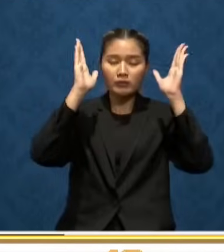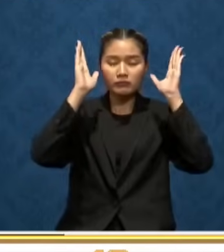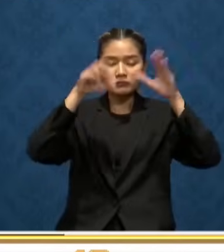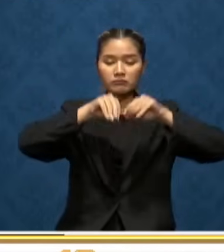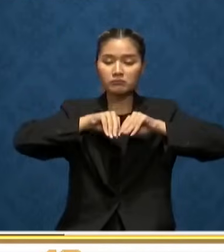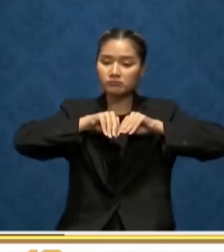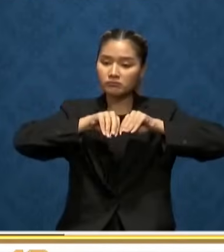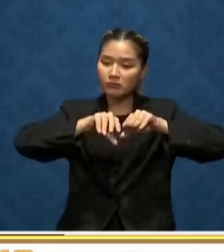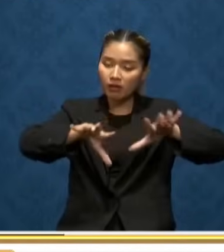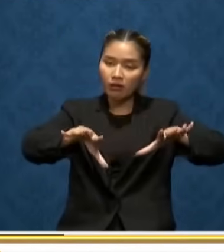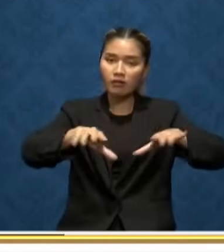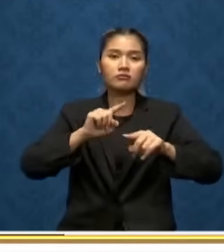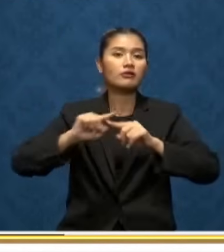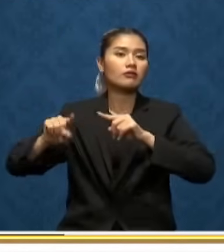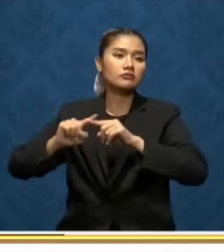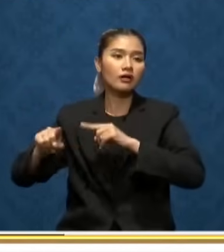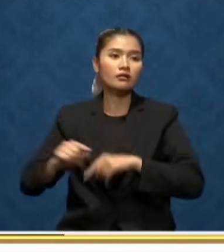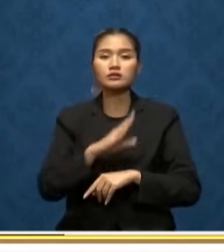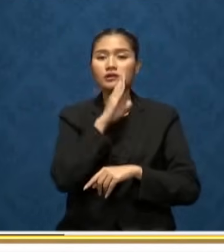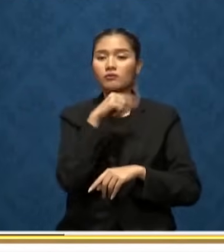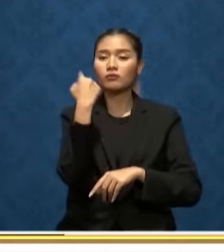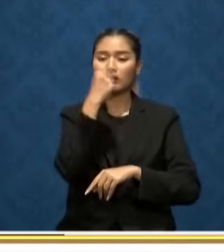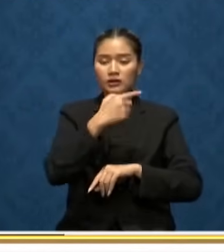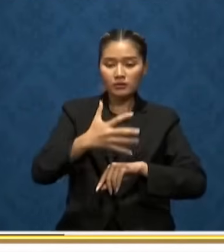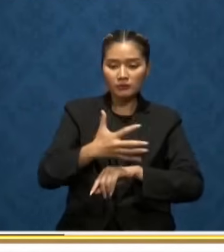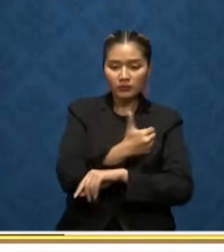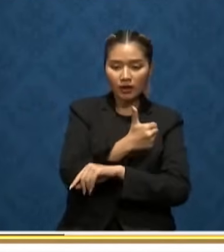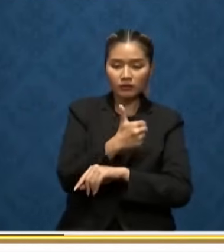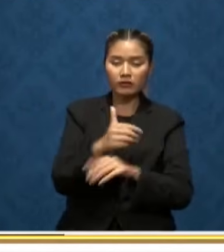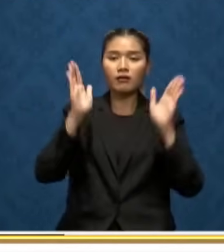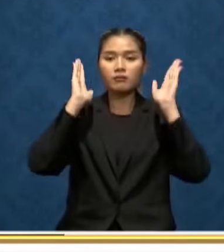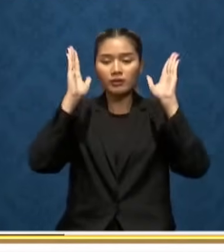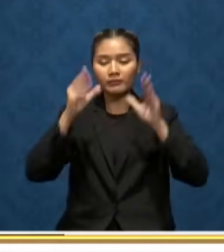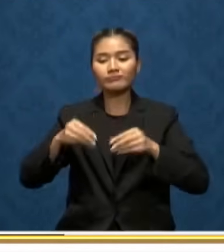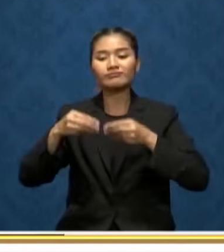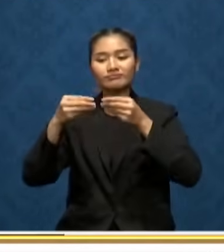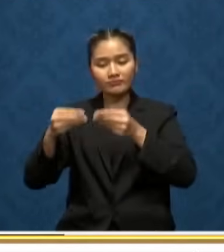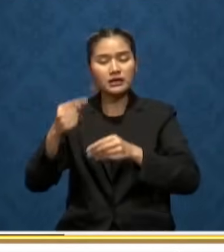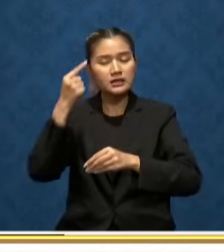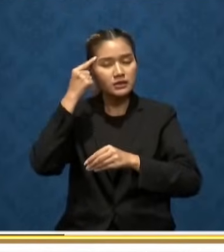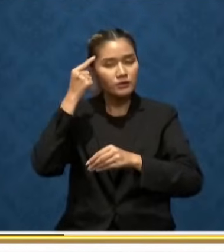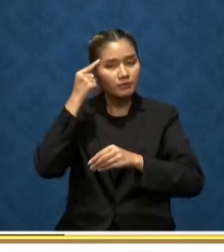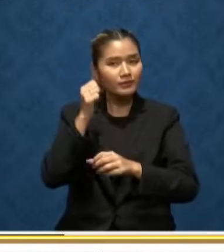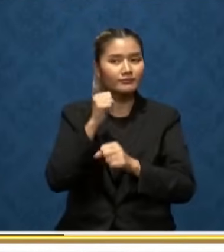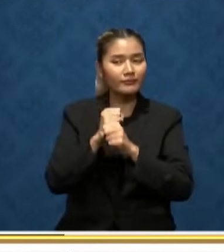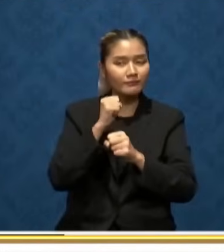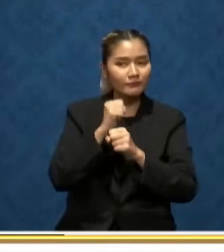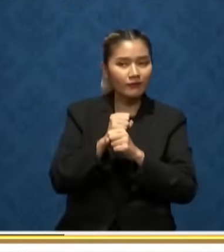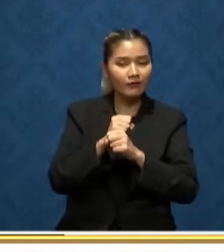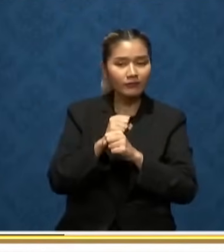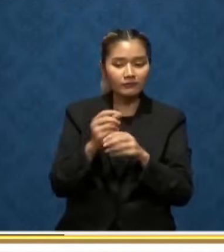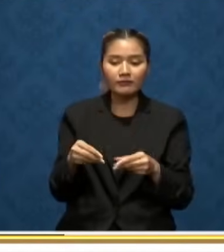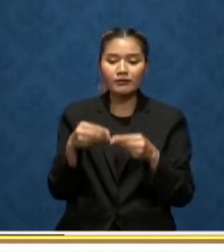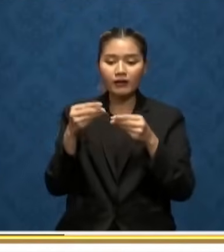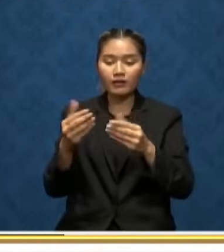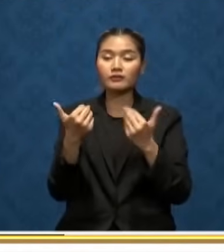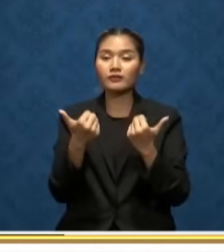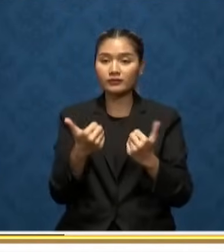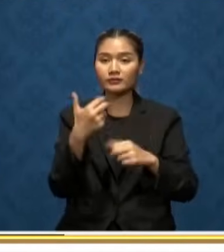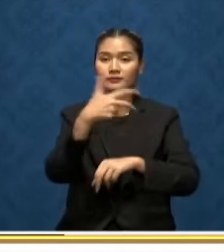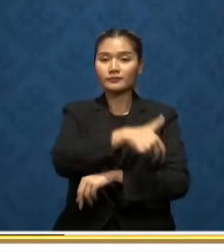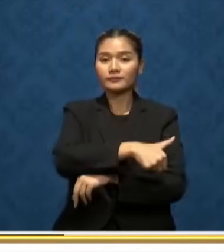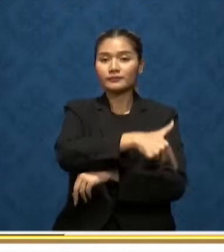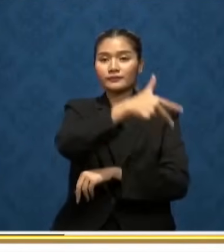ฆษณาที่คนที่มีอำนาจซื้อก็เป็นภารกิจครับของทีวีสาธารณะอย่างไทย